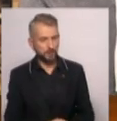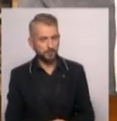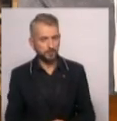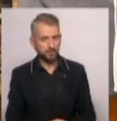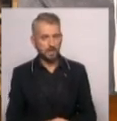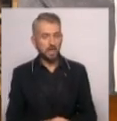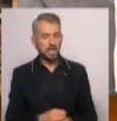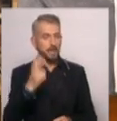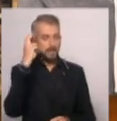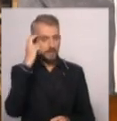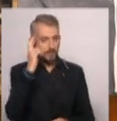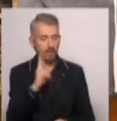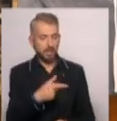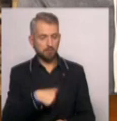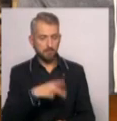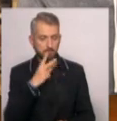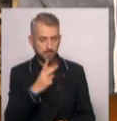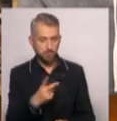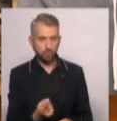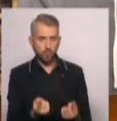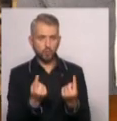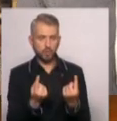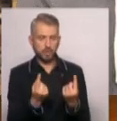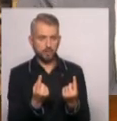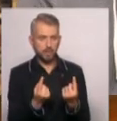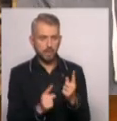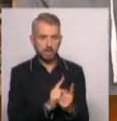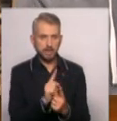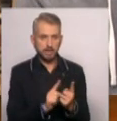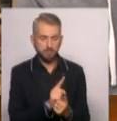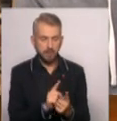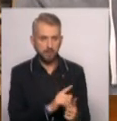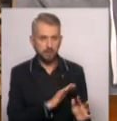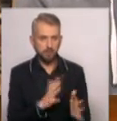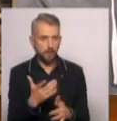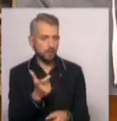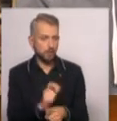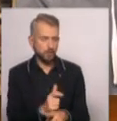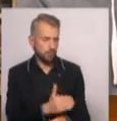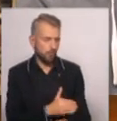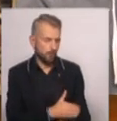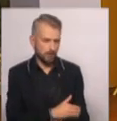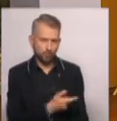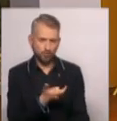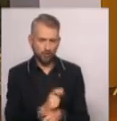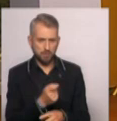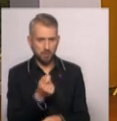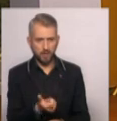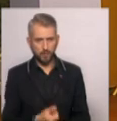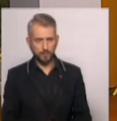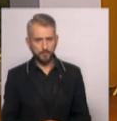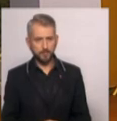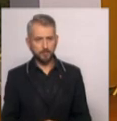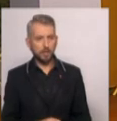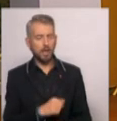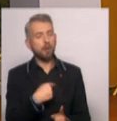в Києві, як ми бачимо, суттєві зміни відбуваються дуже повільно, їх дуже мало. Насправді, з